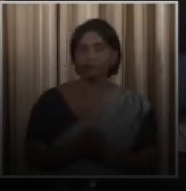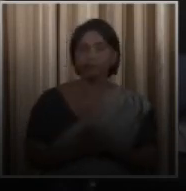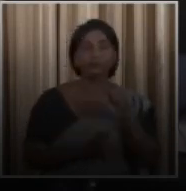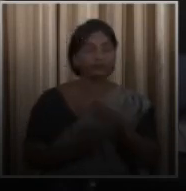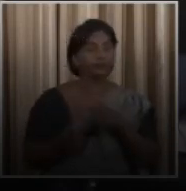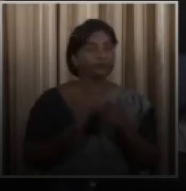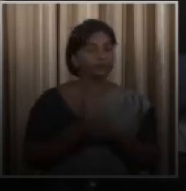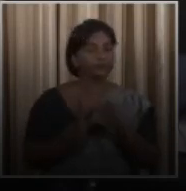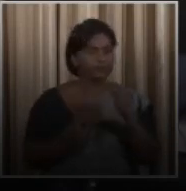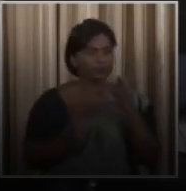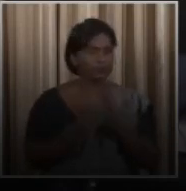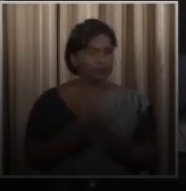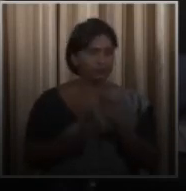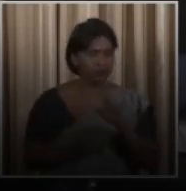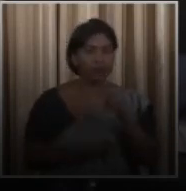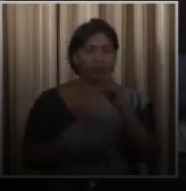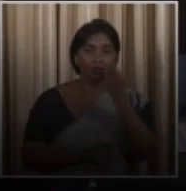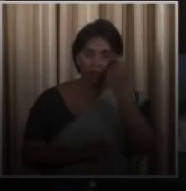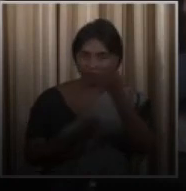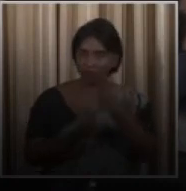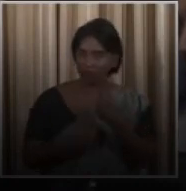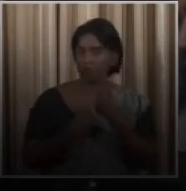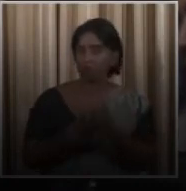මේ පනතෙත් යම් යම් අඩුපාඩු තියෙන ඔබතුමා කරපු යෝජනාව